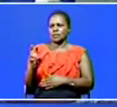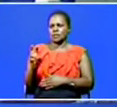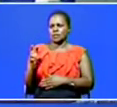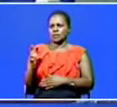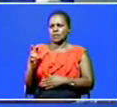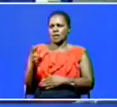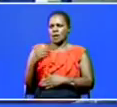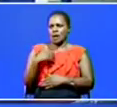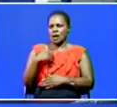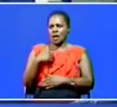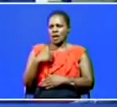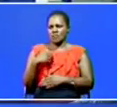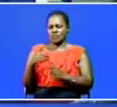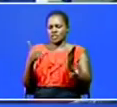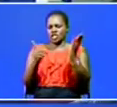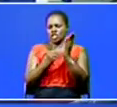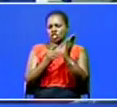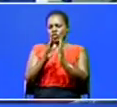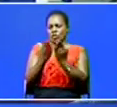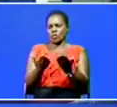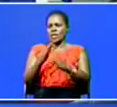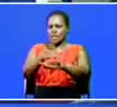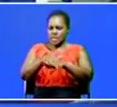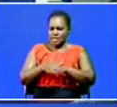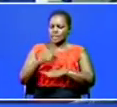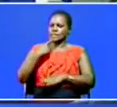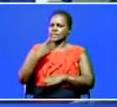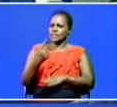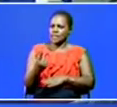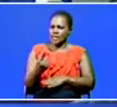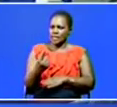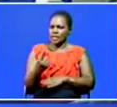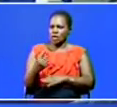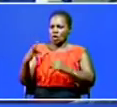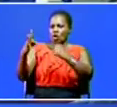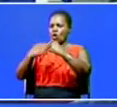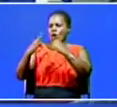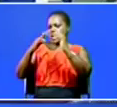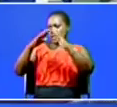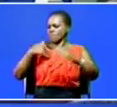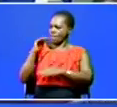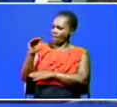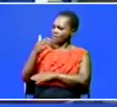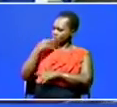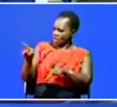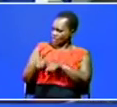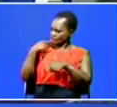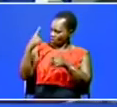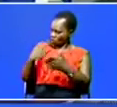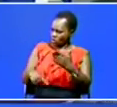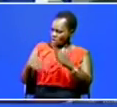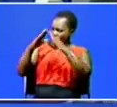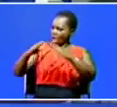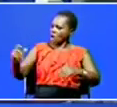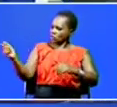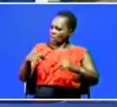na kamusi, ni kwa sababu kwa Kiingereza huwa tunasema the August house, so nilikuwa nauliza ndugu yangu hapa tutasema kwamba ni nyumba